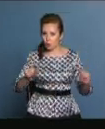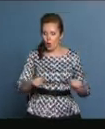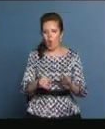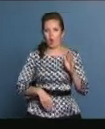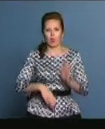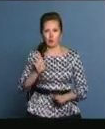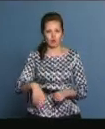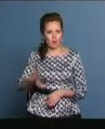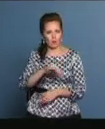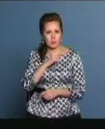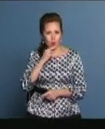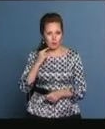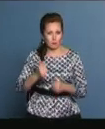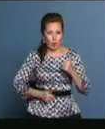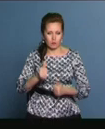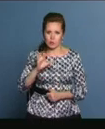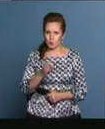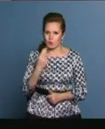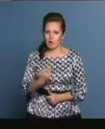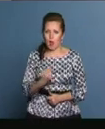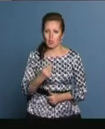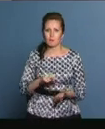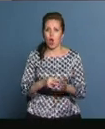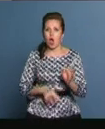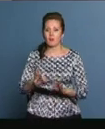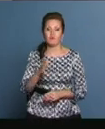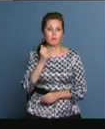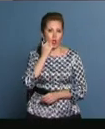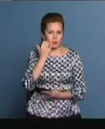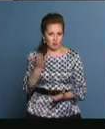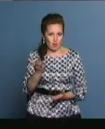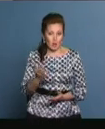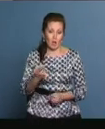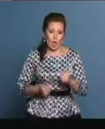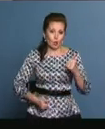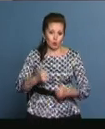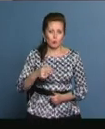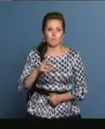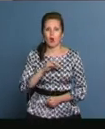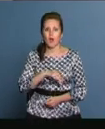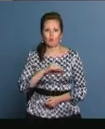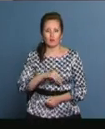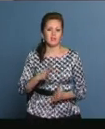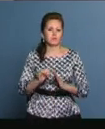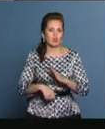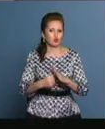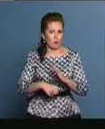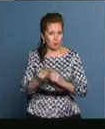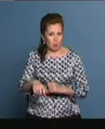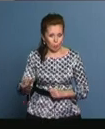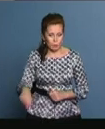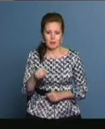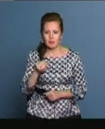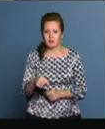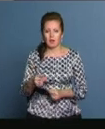всероссийском конкурсе социальных проектов в Москве. Это конкурс по бездомным, по работе с бездомными именно. Здесь не берутся